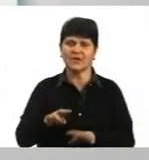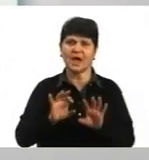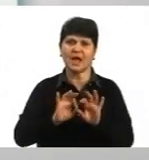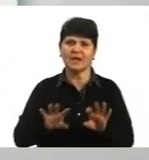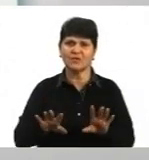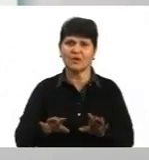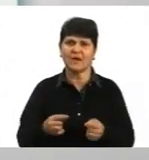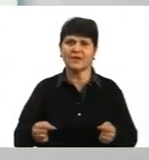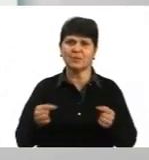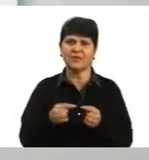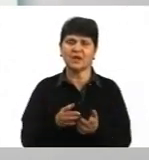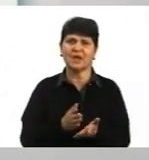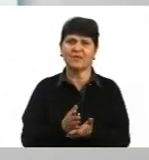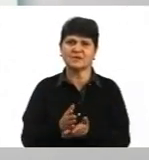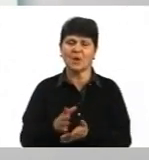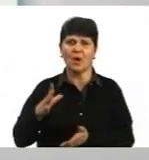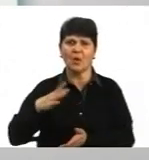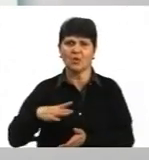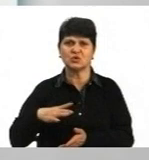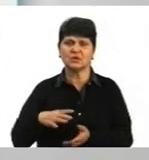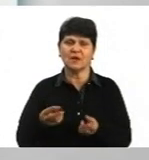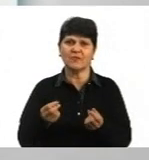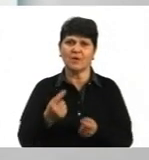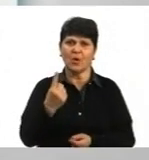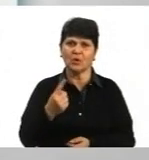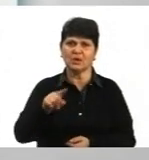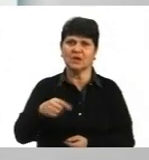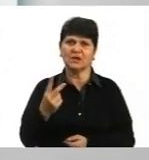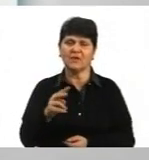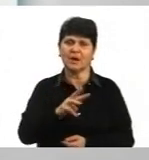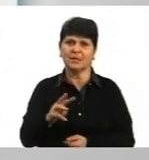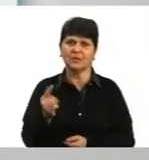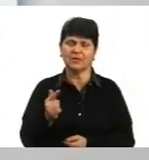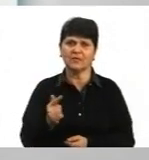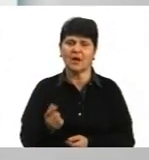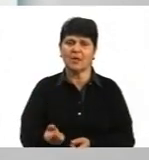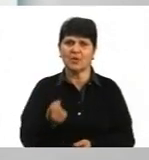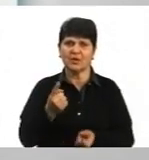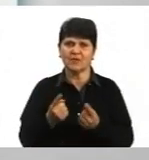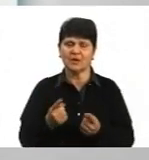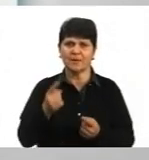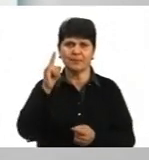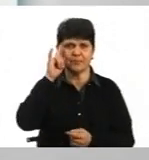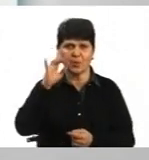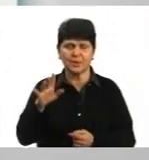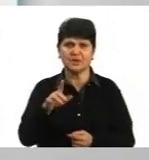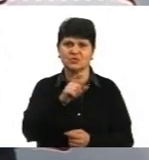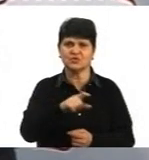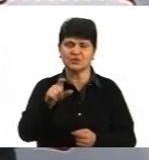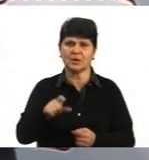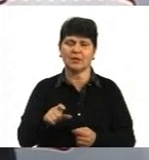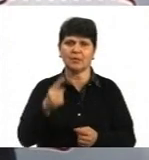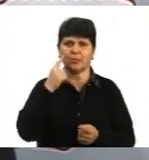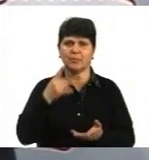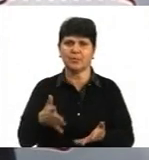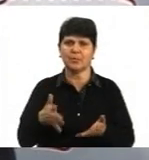послуги з очікуваною вартістю 1,2 мільйони гривень з'явилася на сайті публічних закупівель «Прозоро». Пане Сергію, в березні